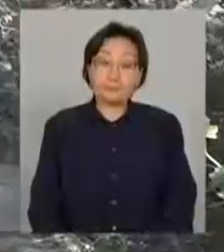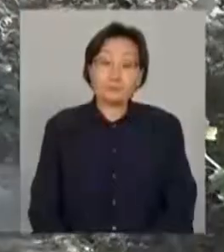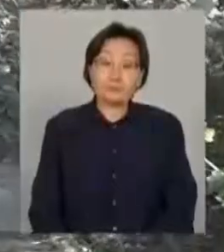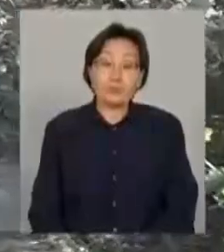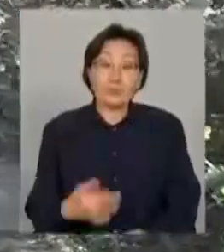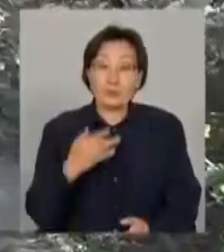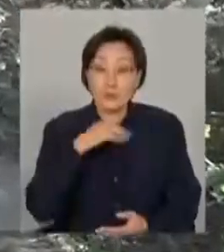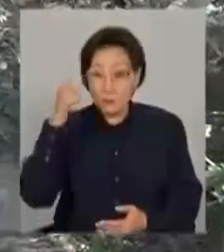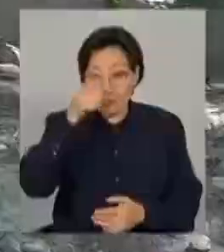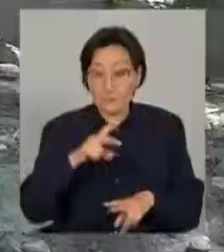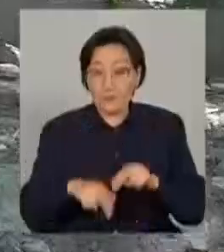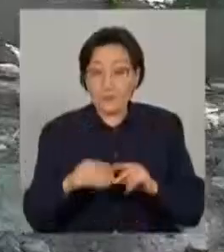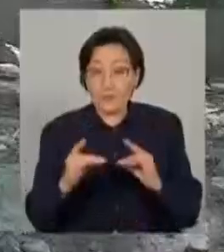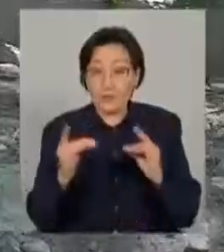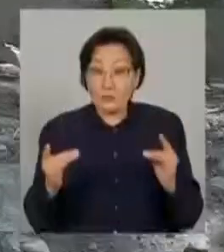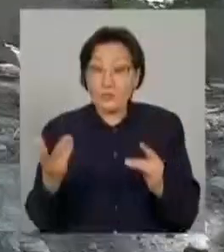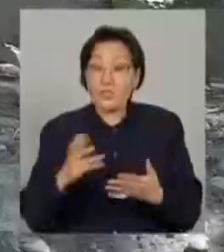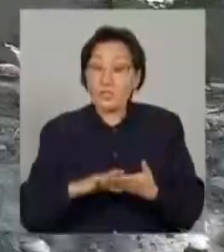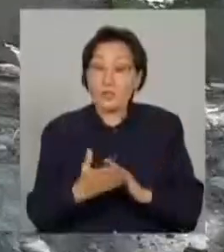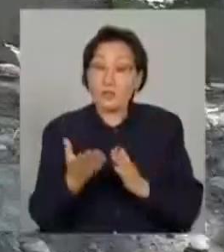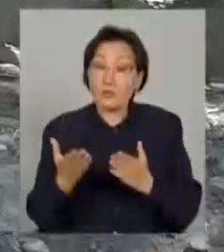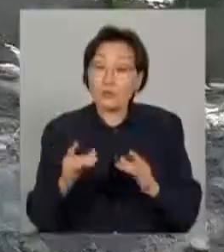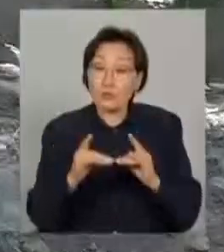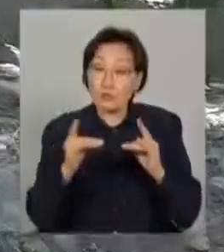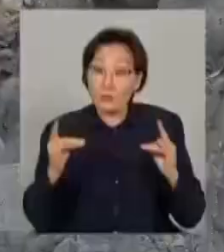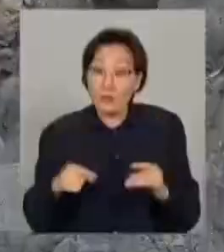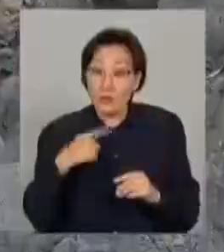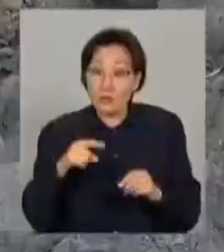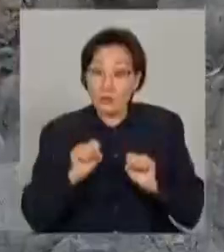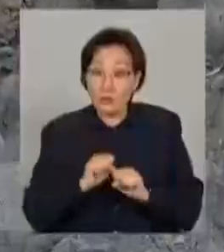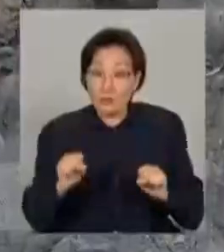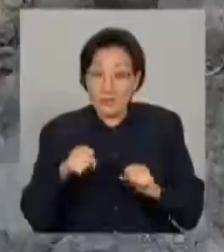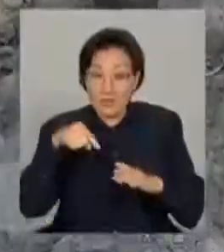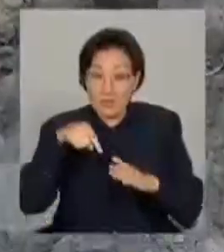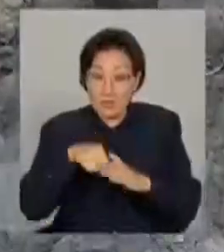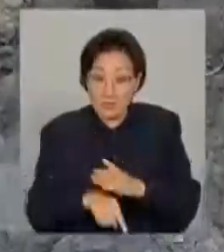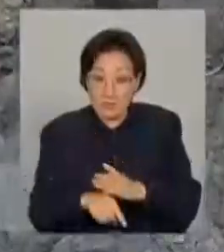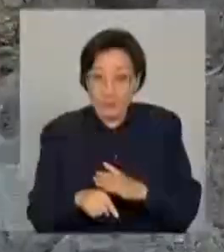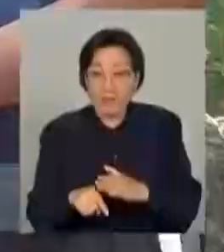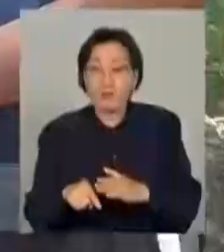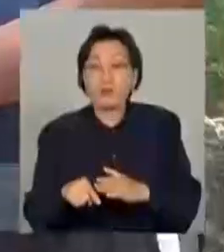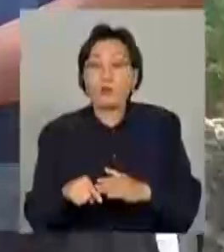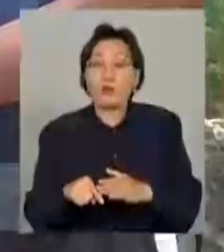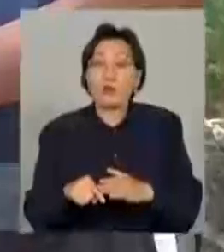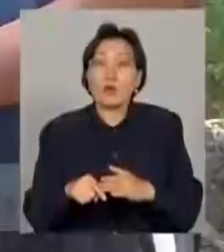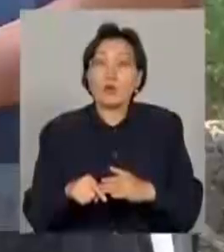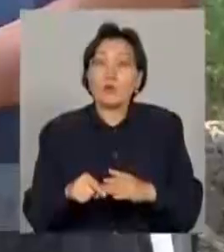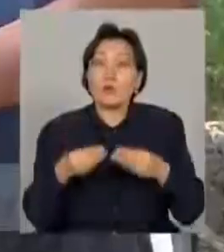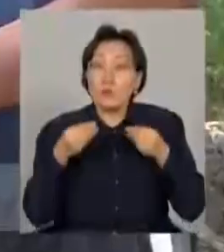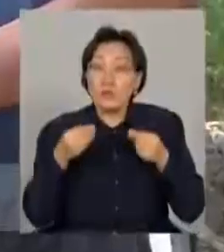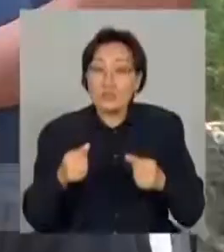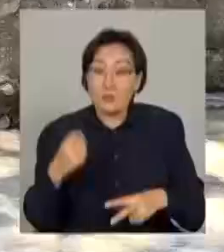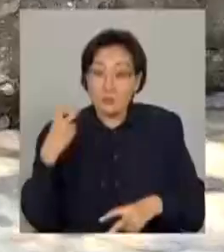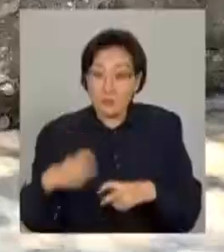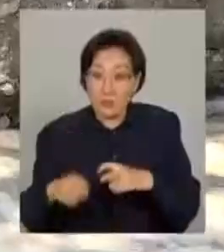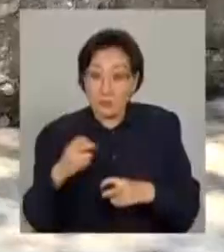Көп жыл бұрын салынған көпірдің қазіргі түрі осы. Көпірдеуге келмейді, себебі асты отырып шеті құлап жатыр. Өткелден күнде өтетін мұндағы